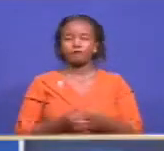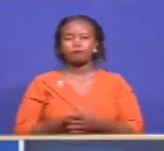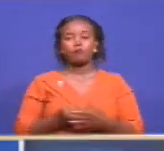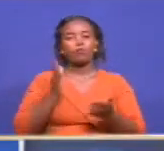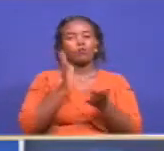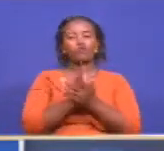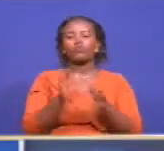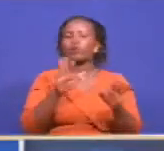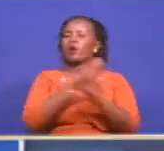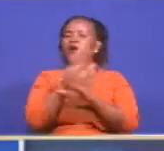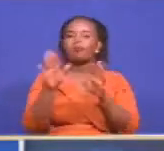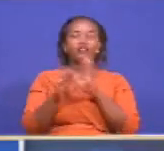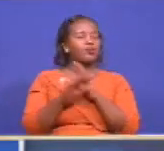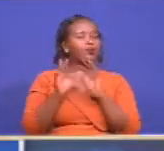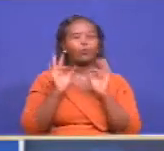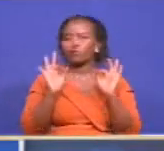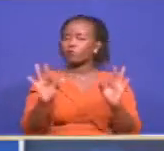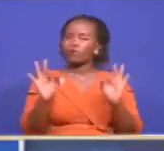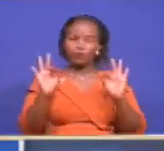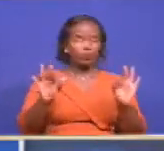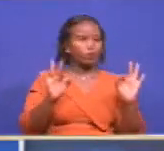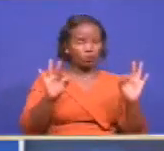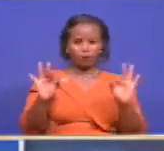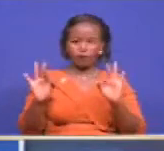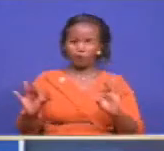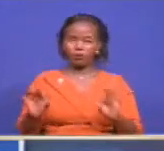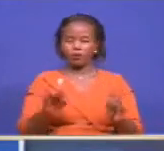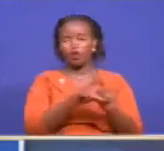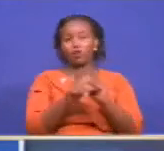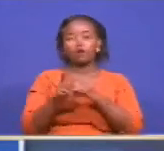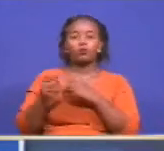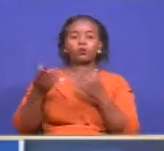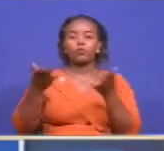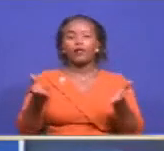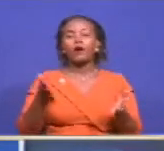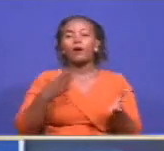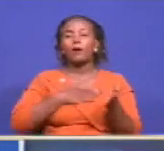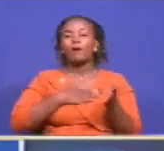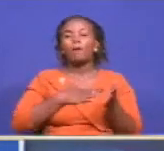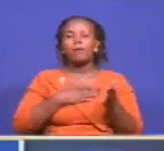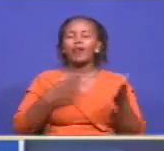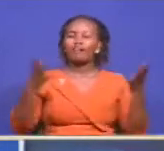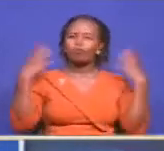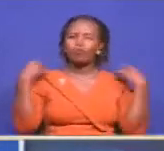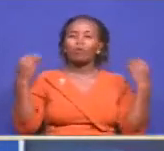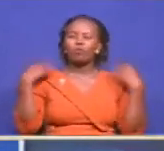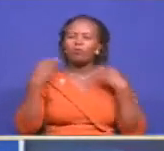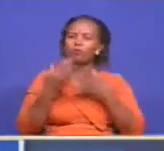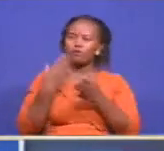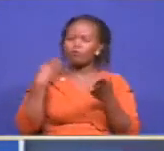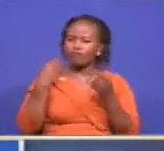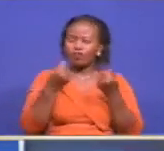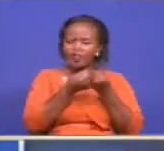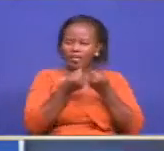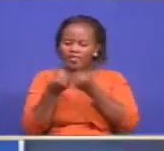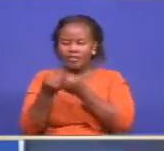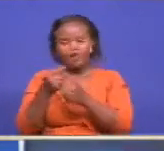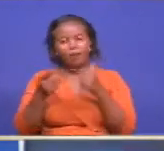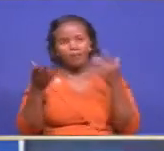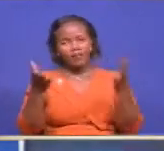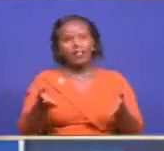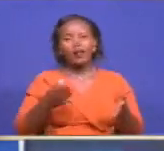poa ndio kwa mbaya ni vile nimeshuka imesumbua kidogo zaidi lakini nimeangana naye